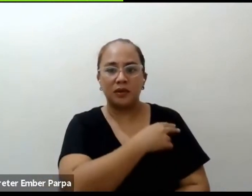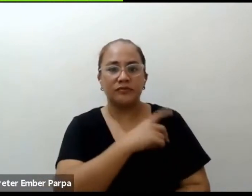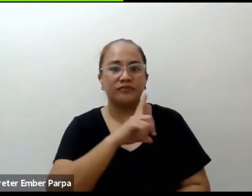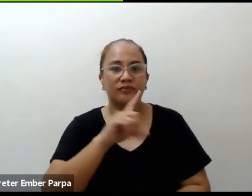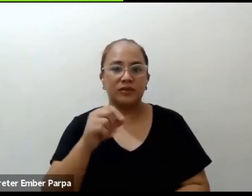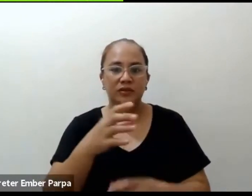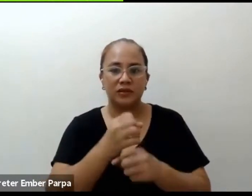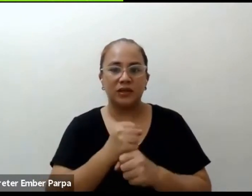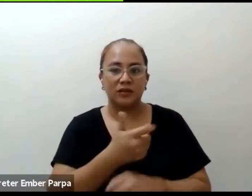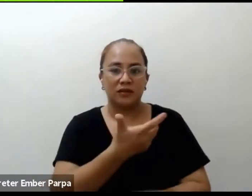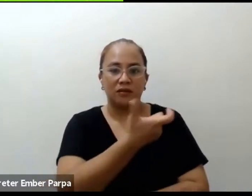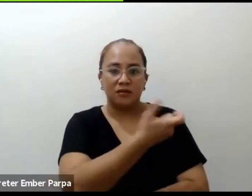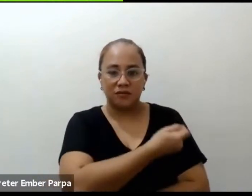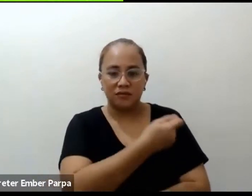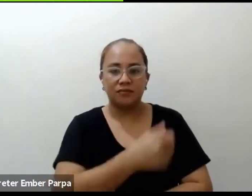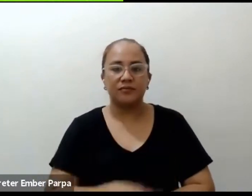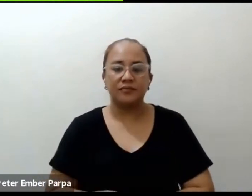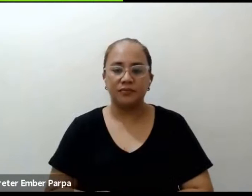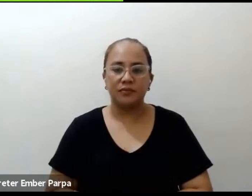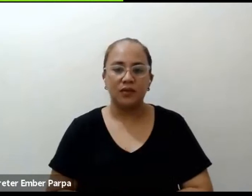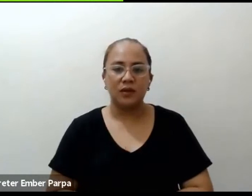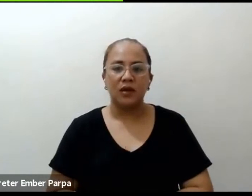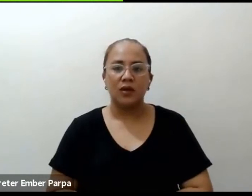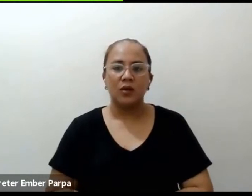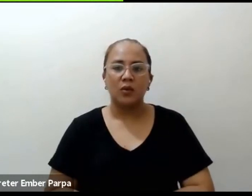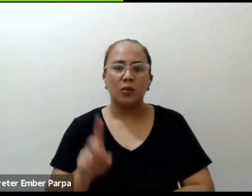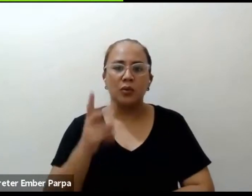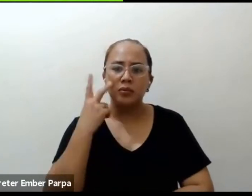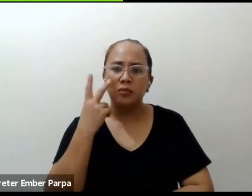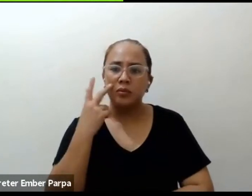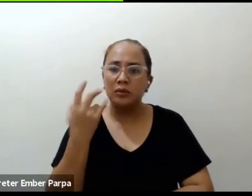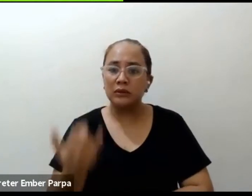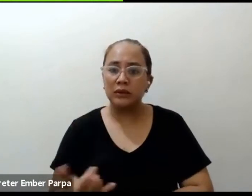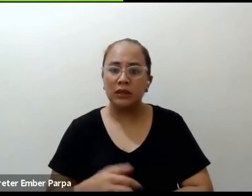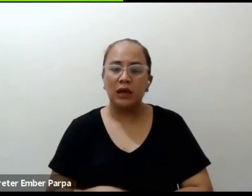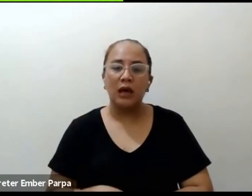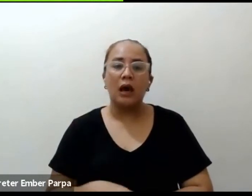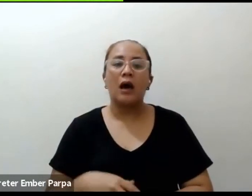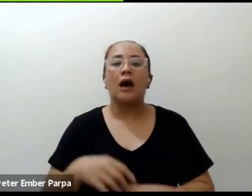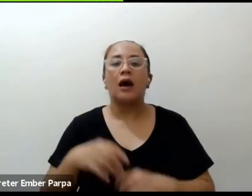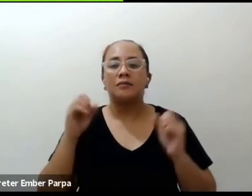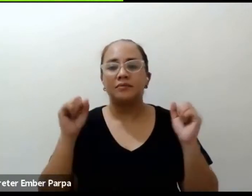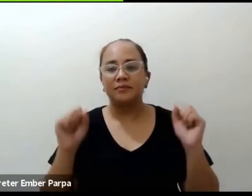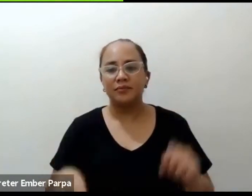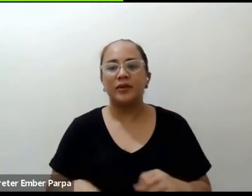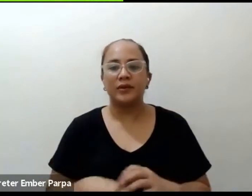ng vaccine. No? And what we're seeing here is there's a tendency na may